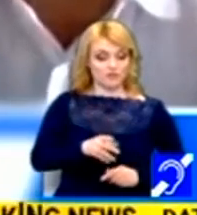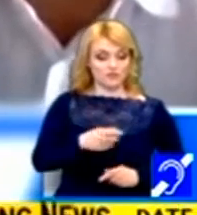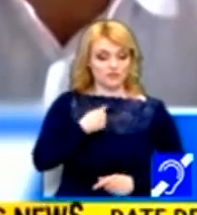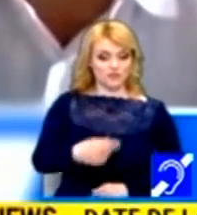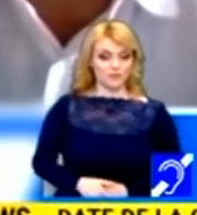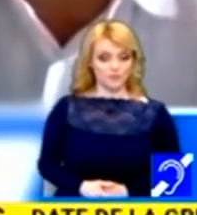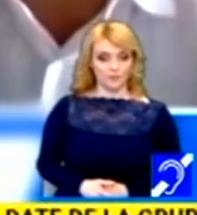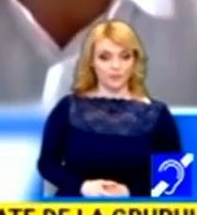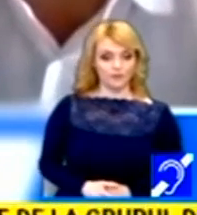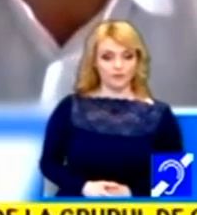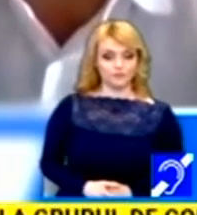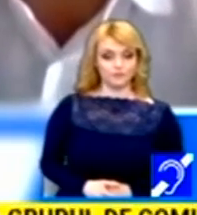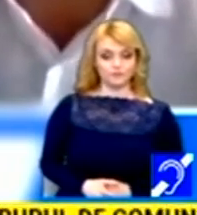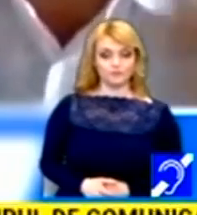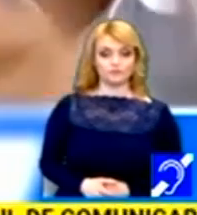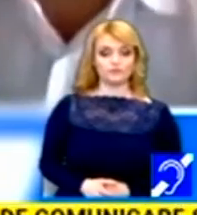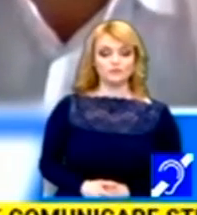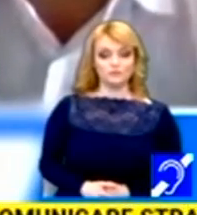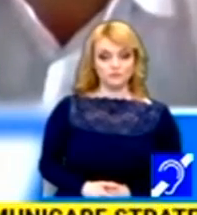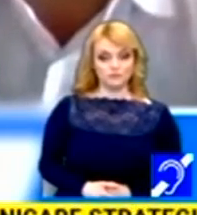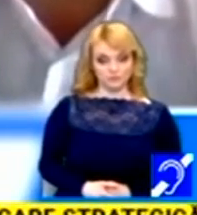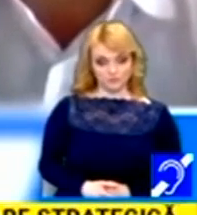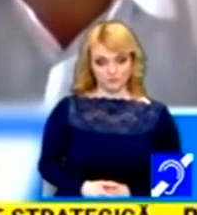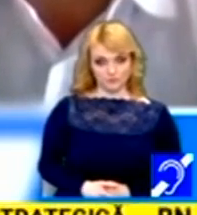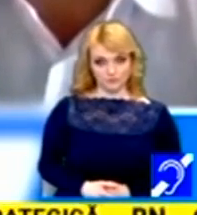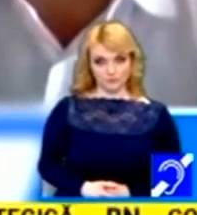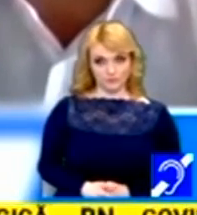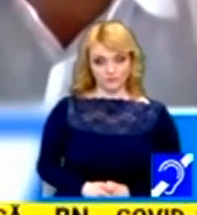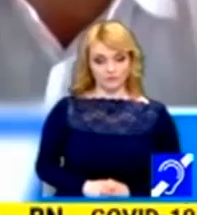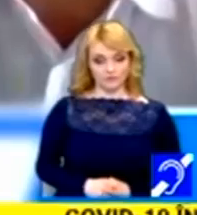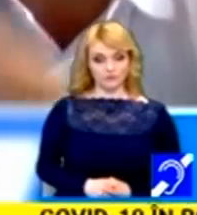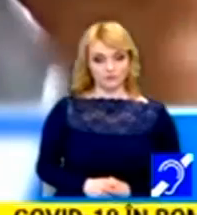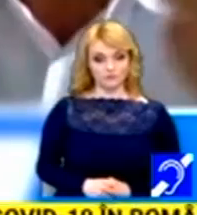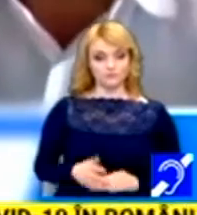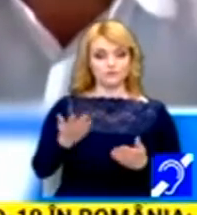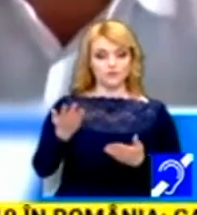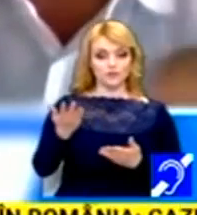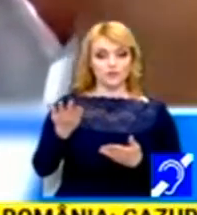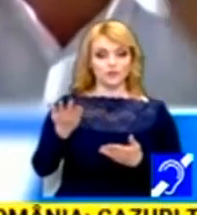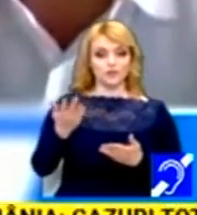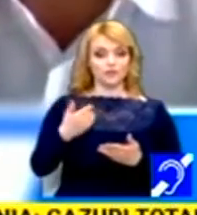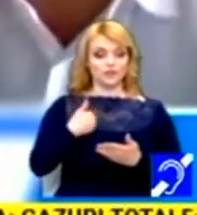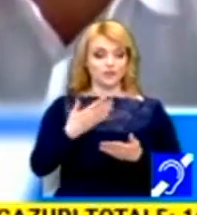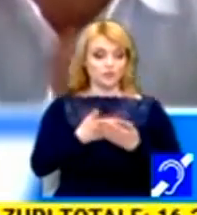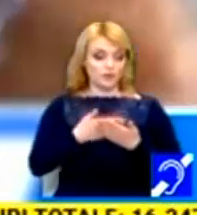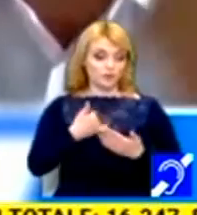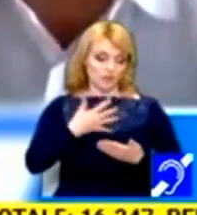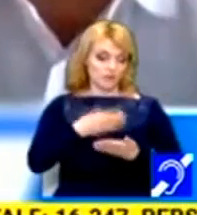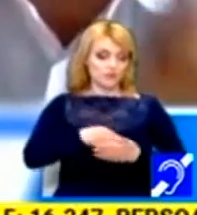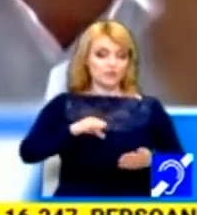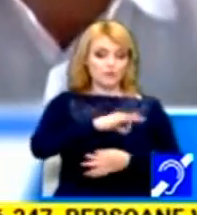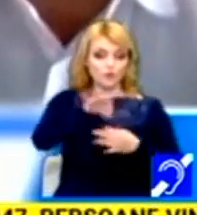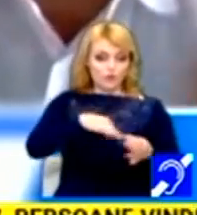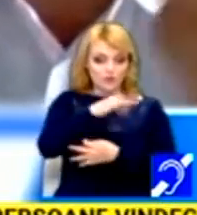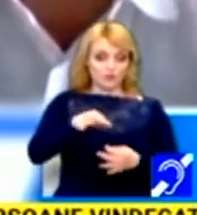special abilitate să documenteze cu maximă prioritate anchetele penale care vizează demnitarii, funcționarii publici,